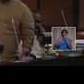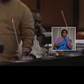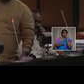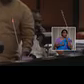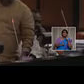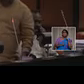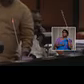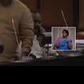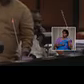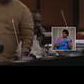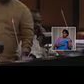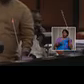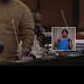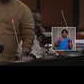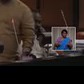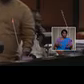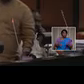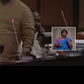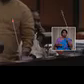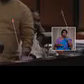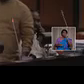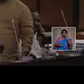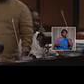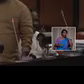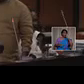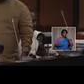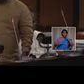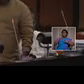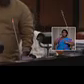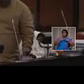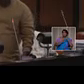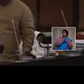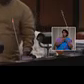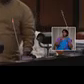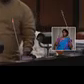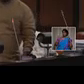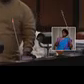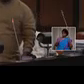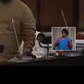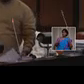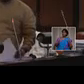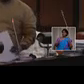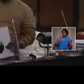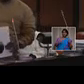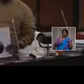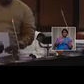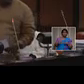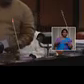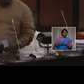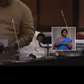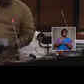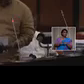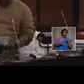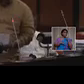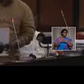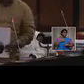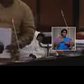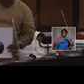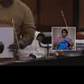அது 24% உயர்ந்ததற்கு திட்டமிட்டு ஏற்படுத்தப்பட்ட சிங்கள